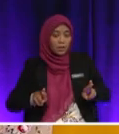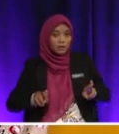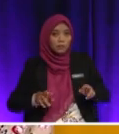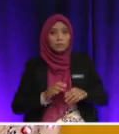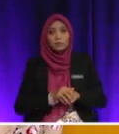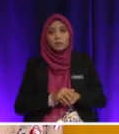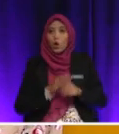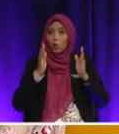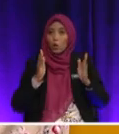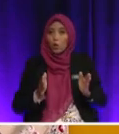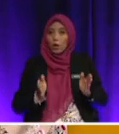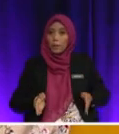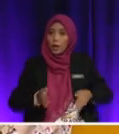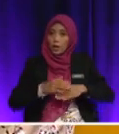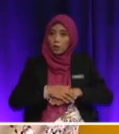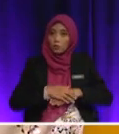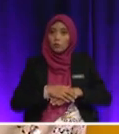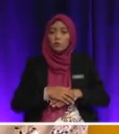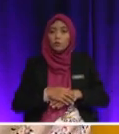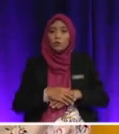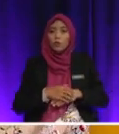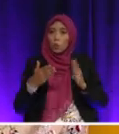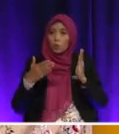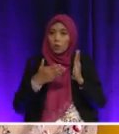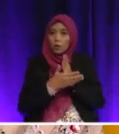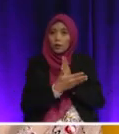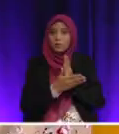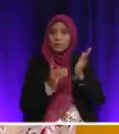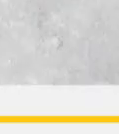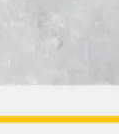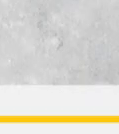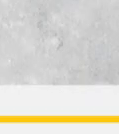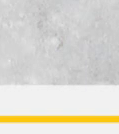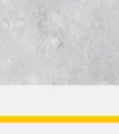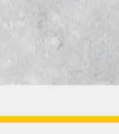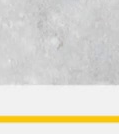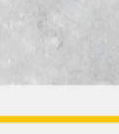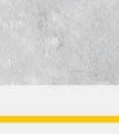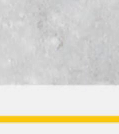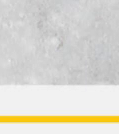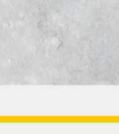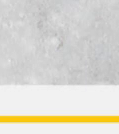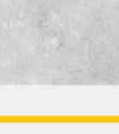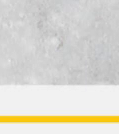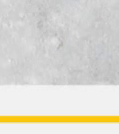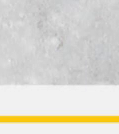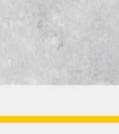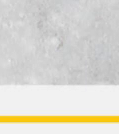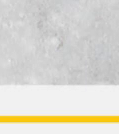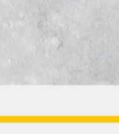dipimpin oleh Doktor Burhanuddin Al Hilmi bekerja sama membuat paketan dengan emcge